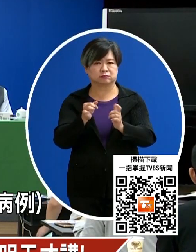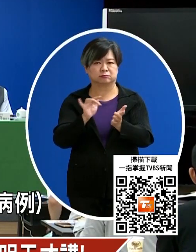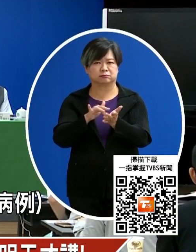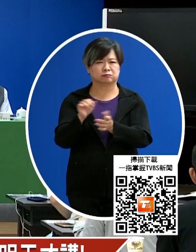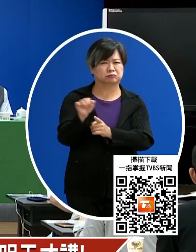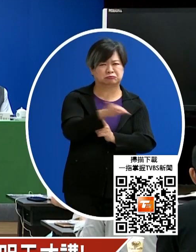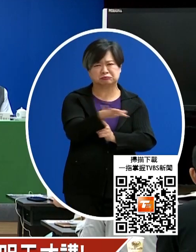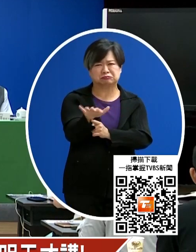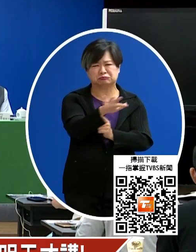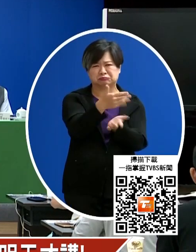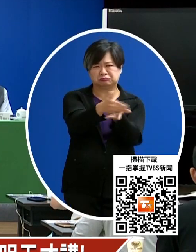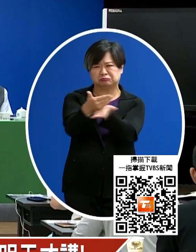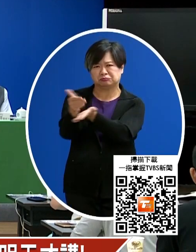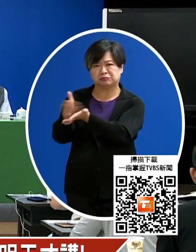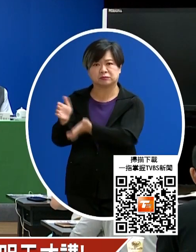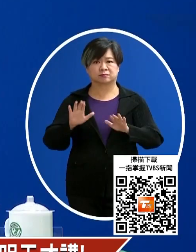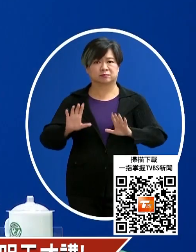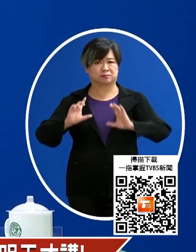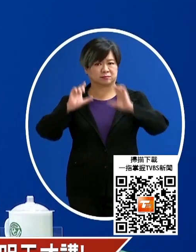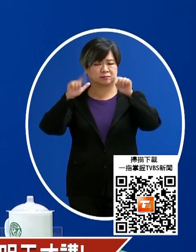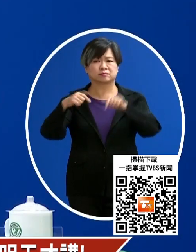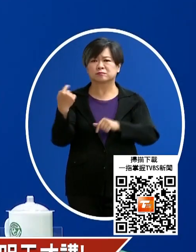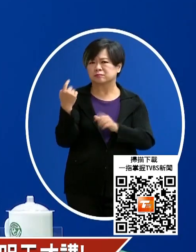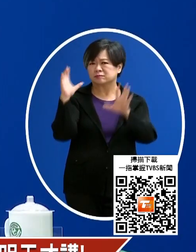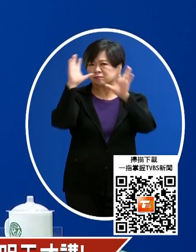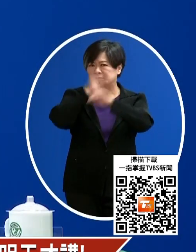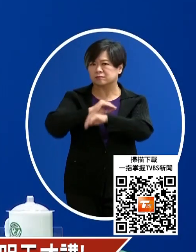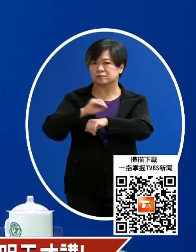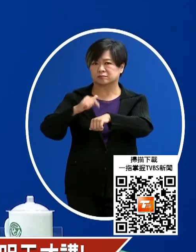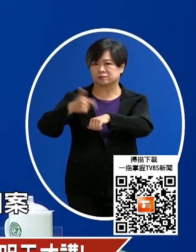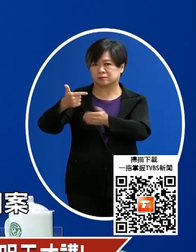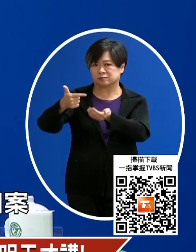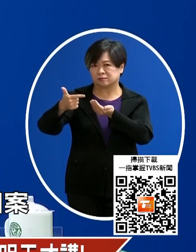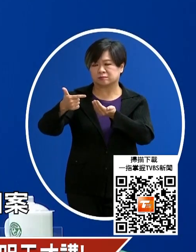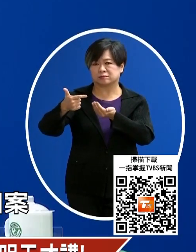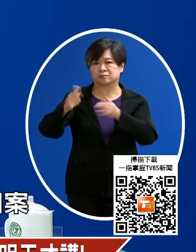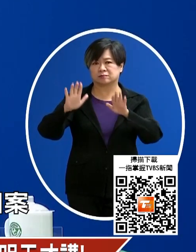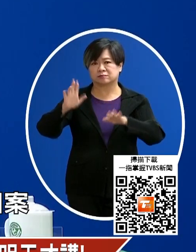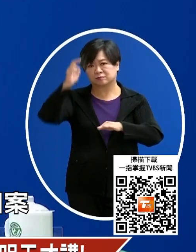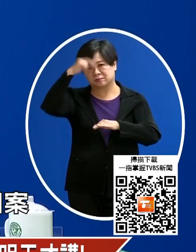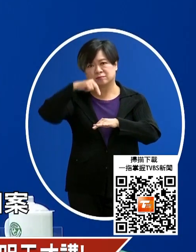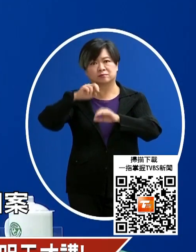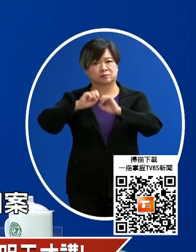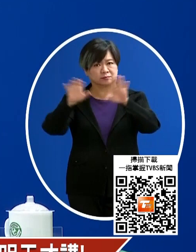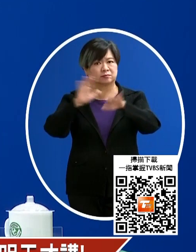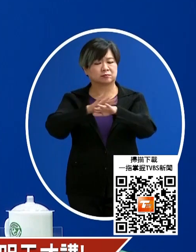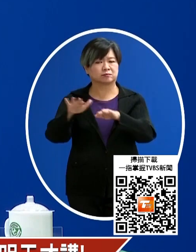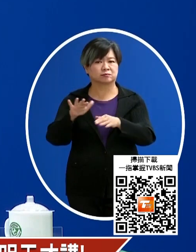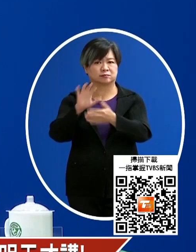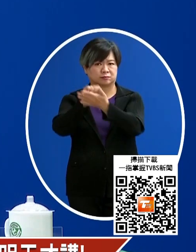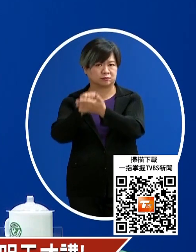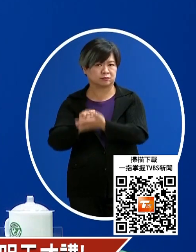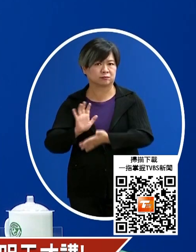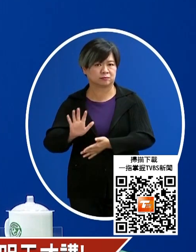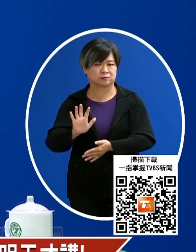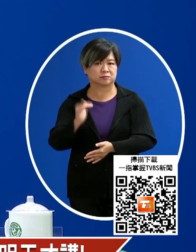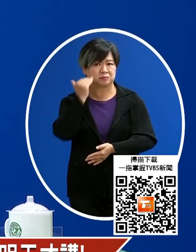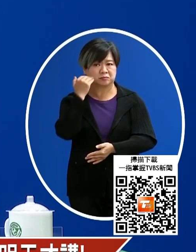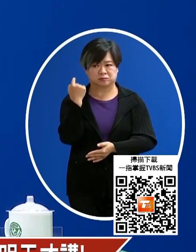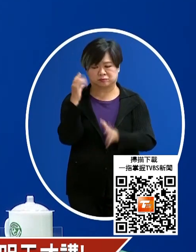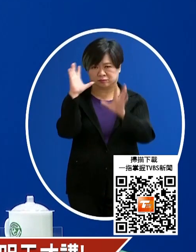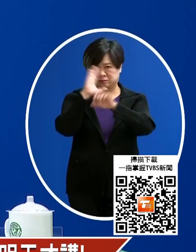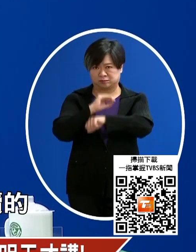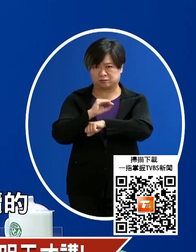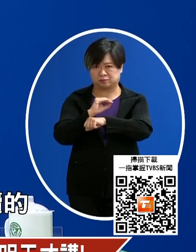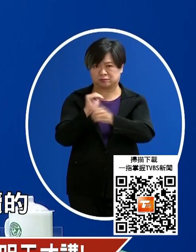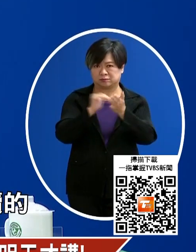2个病例，请问这样的讯息是否正确？ 昨天晚上的6点以前是公布今天下午的一个个案，那从昨天晚上6点